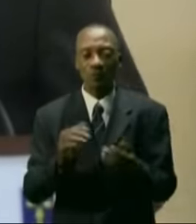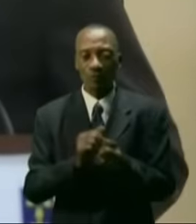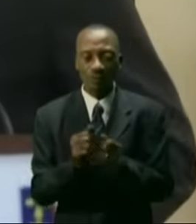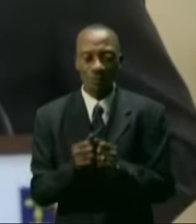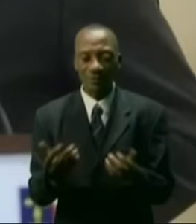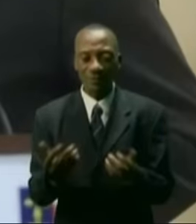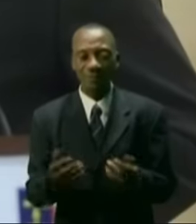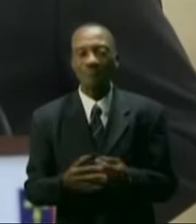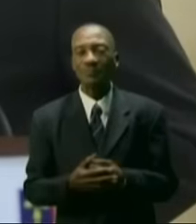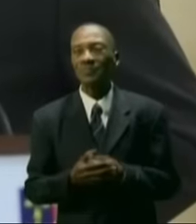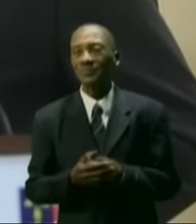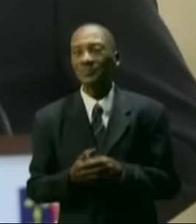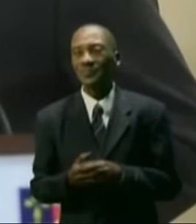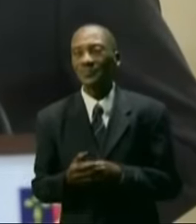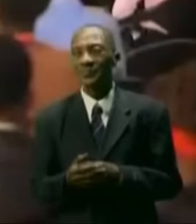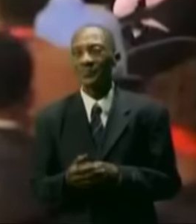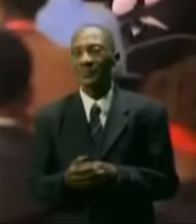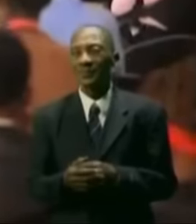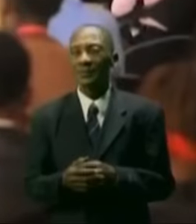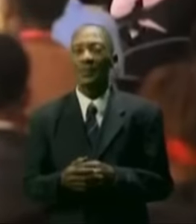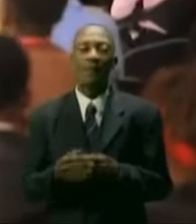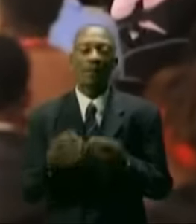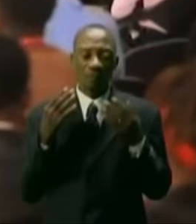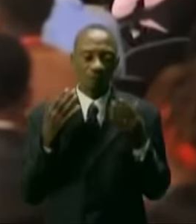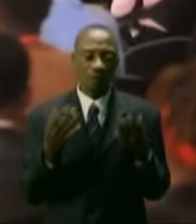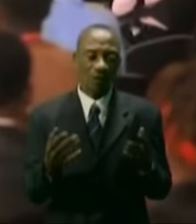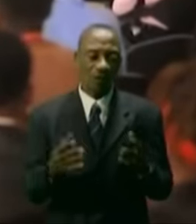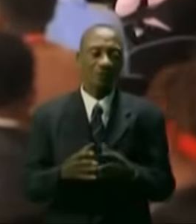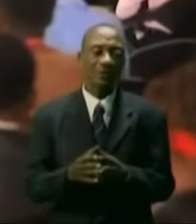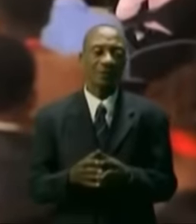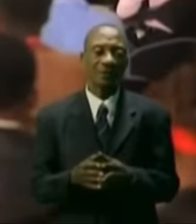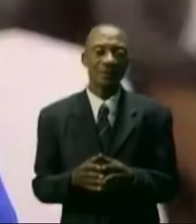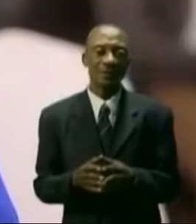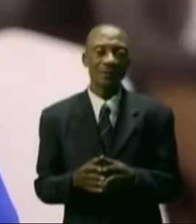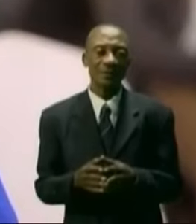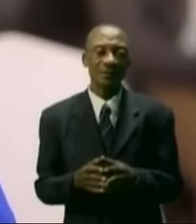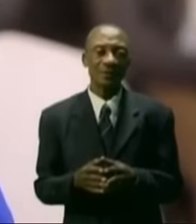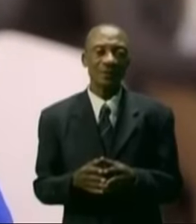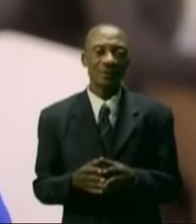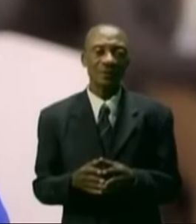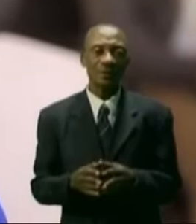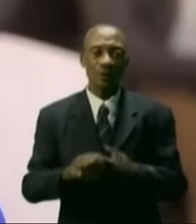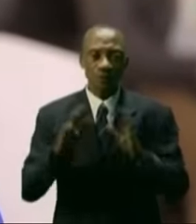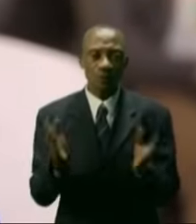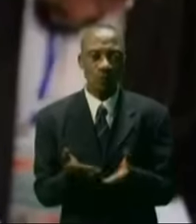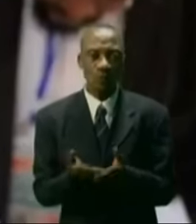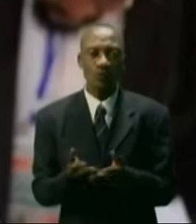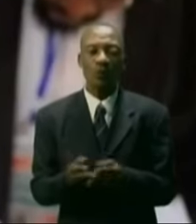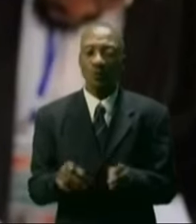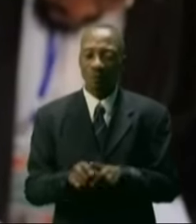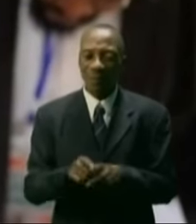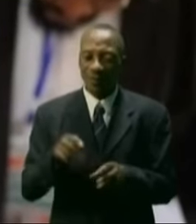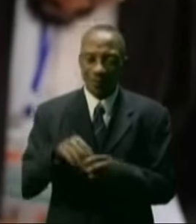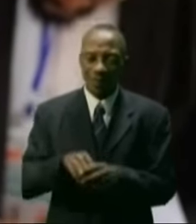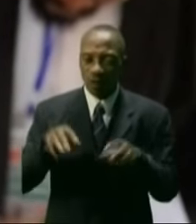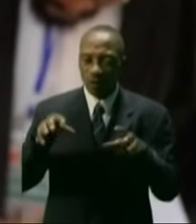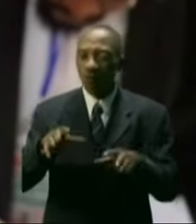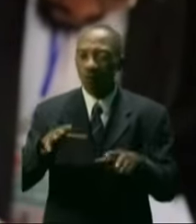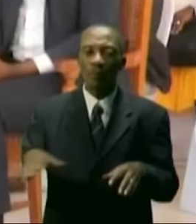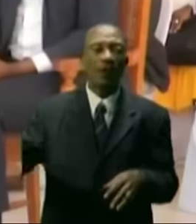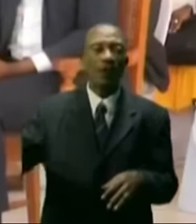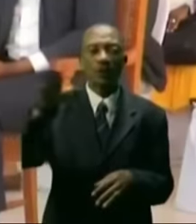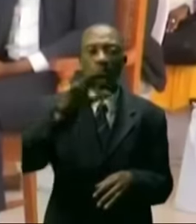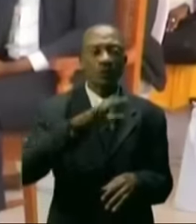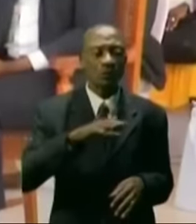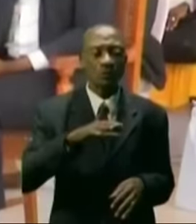professeur Ngongo, premier doyen de la faculté et auteur de la conférence inaugurale, pense comme les autres enseignants des sciences agronomiques que la bonne gouvernance